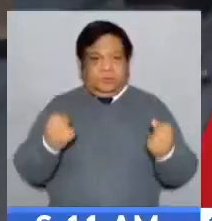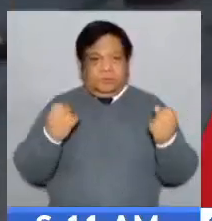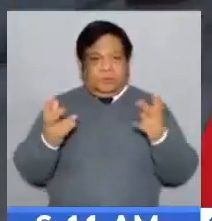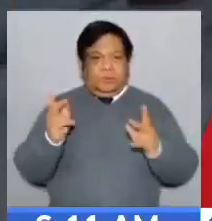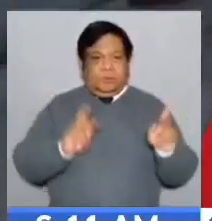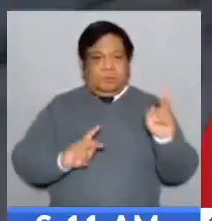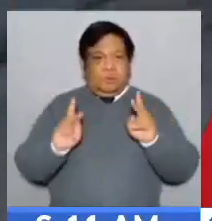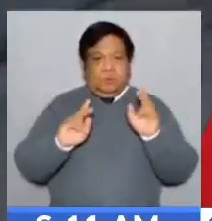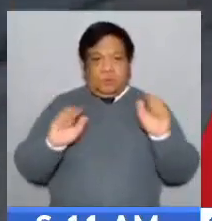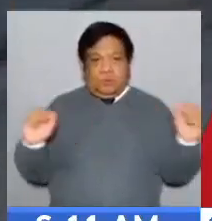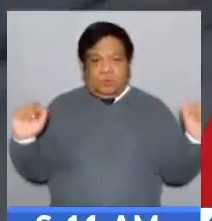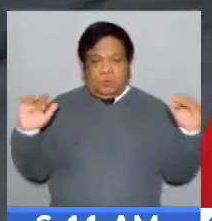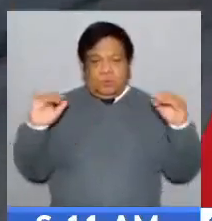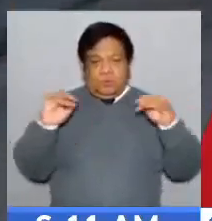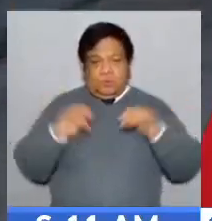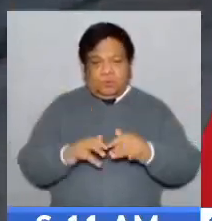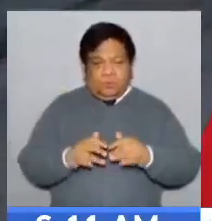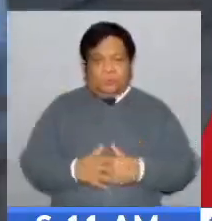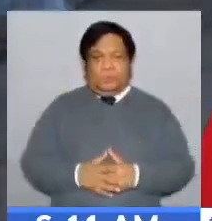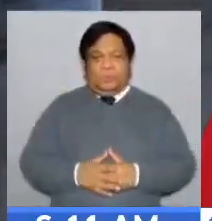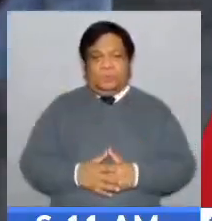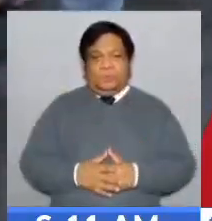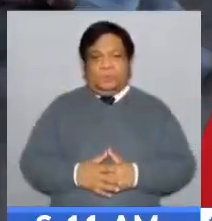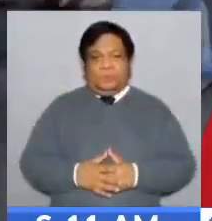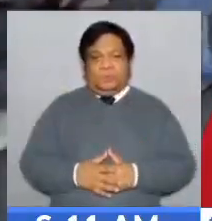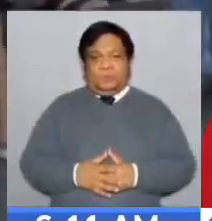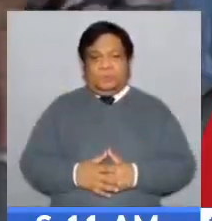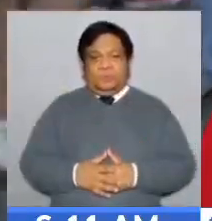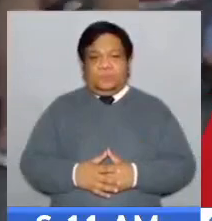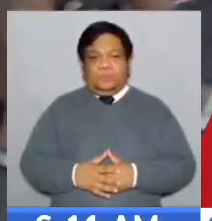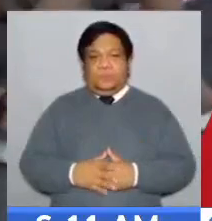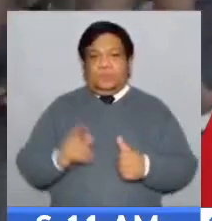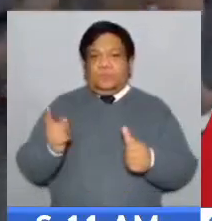po, unang simbang gabi ngayon at unang Biyernes din.